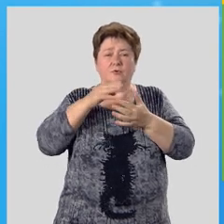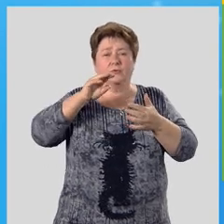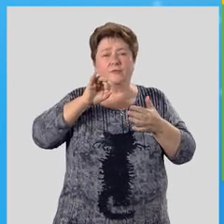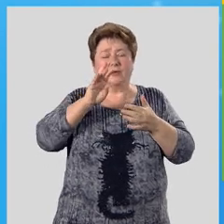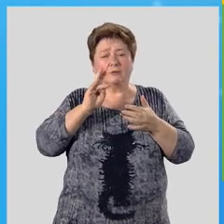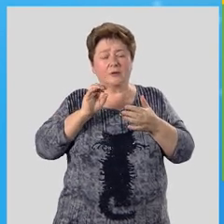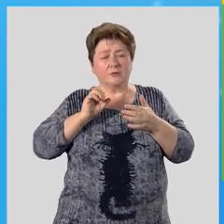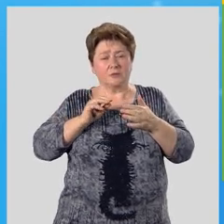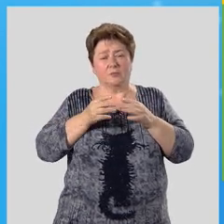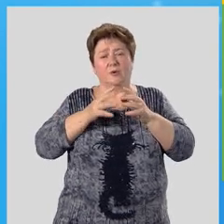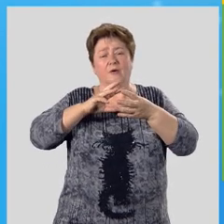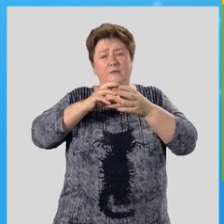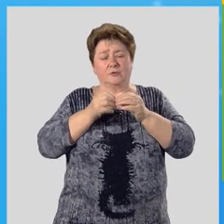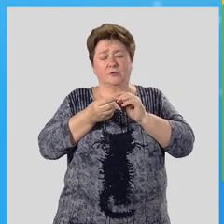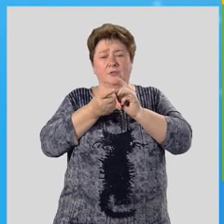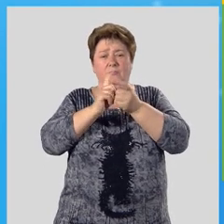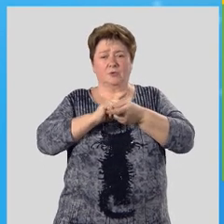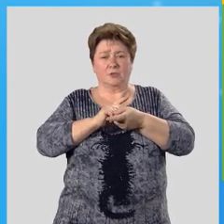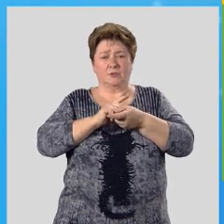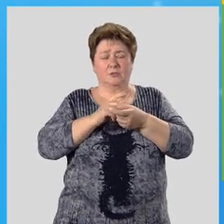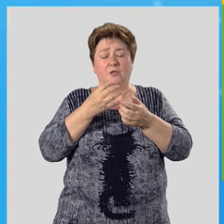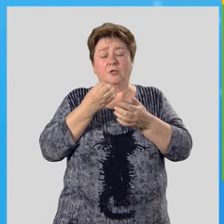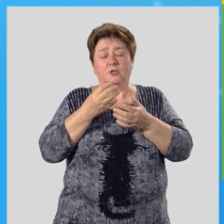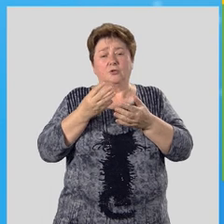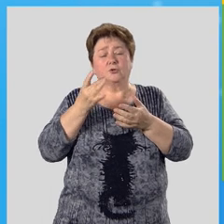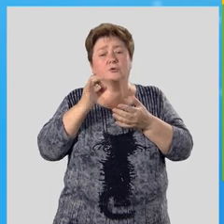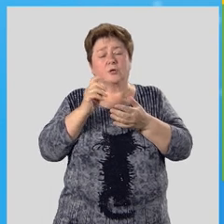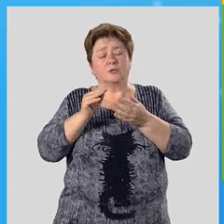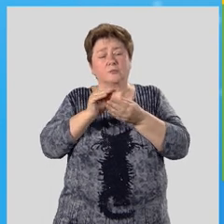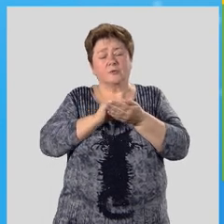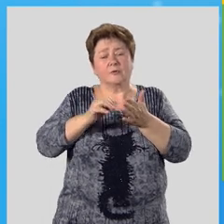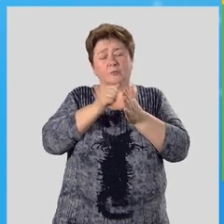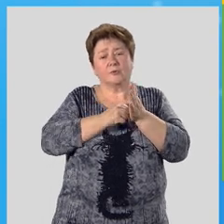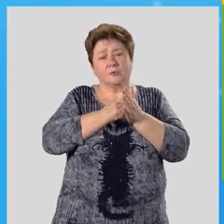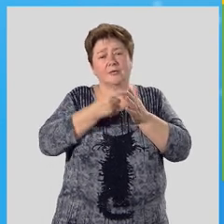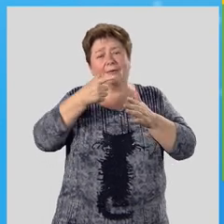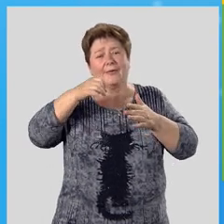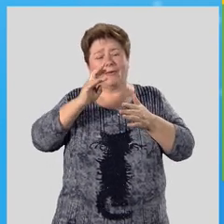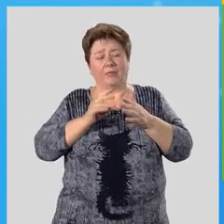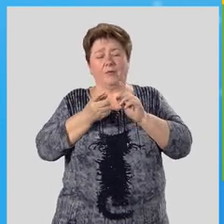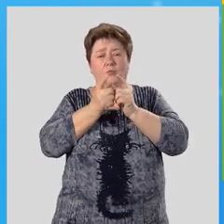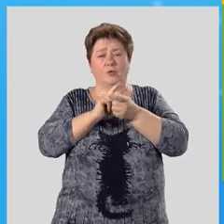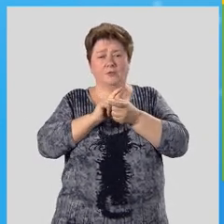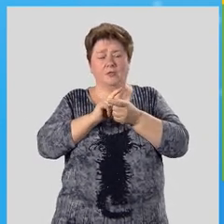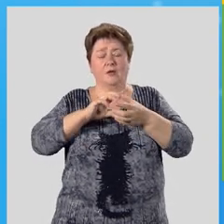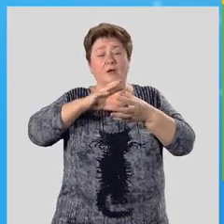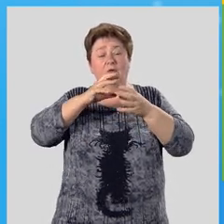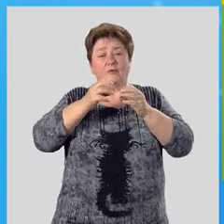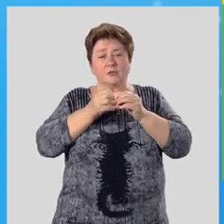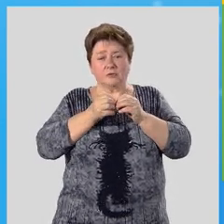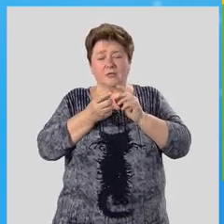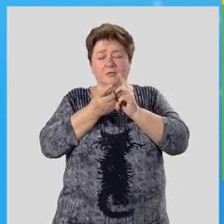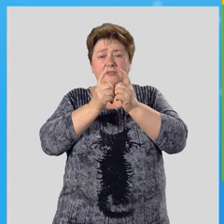в результате мутации. Еще раз повторим причины генных мутаций. В